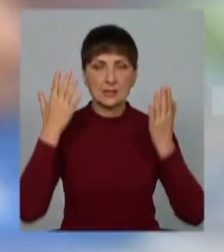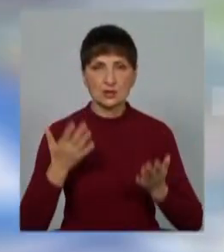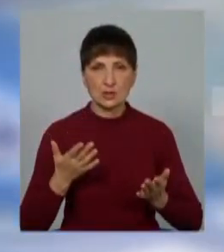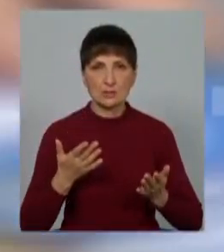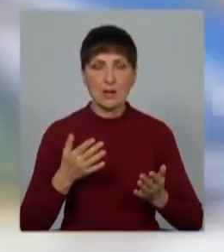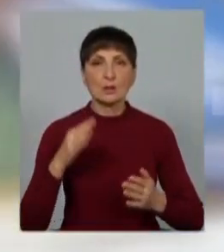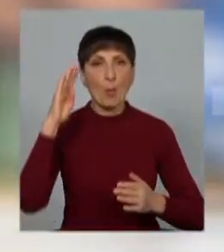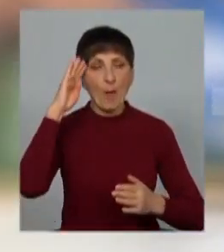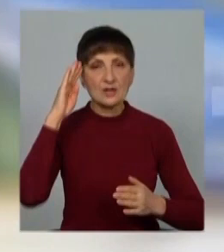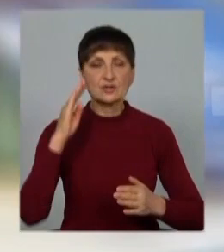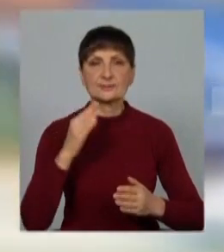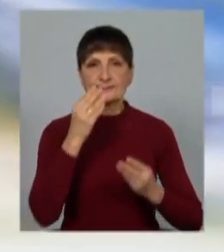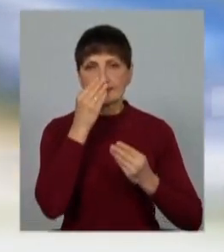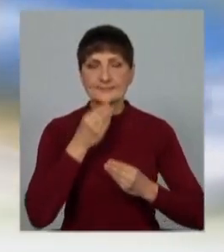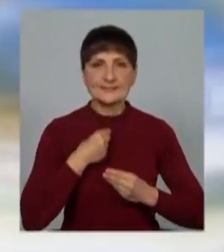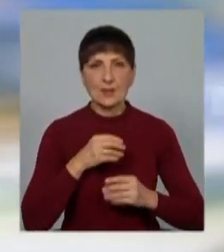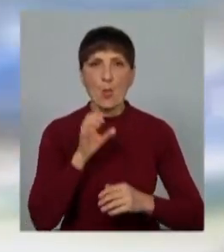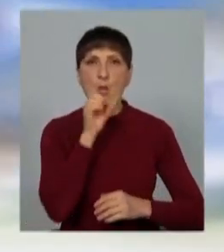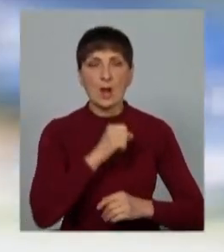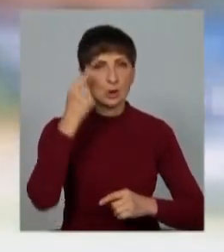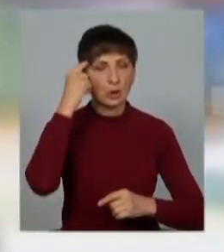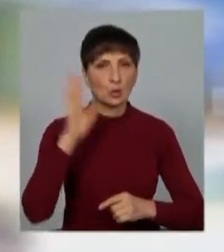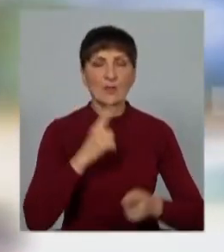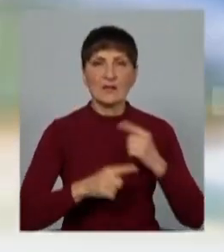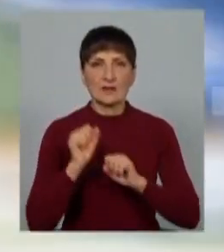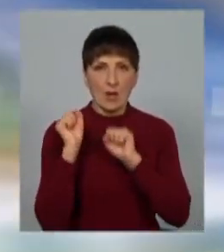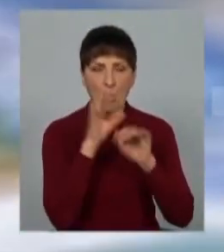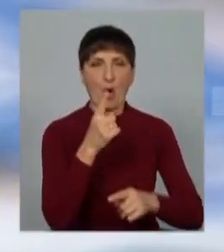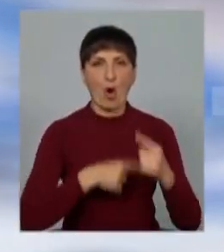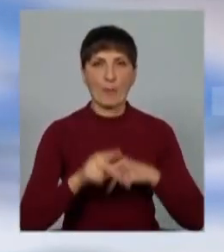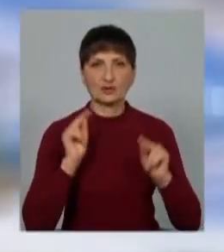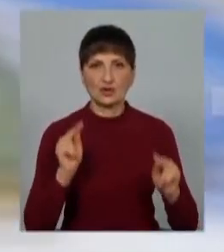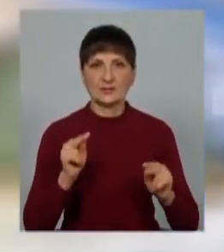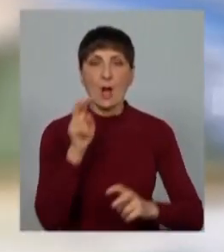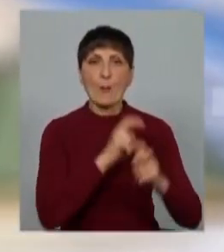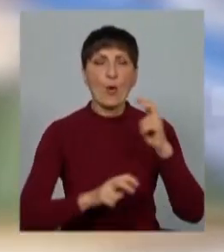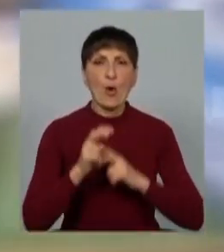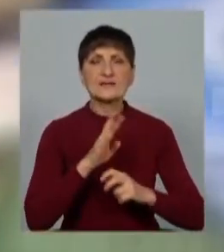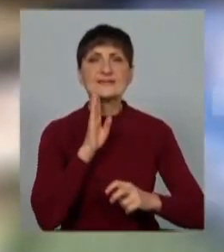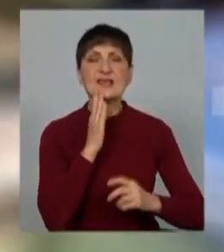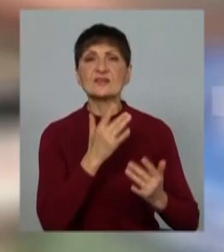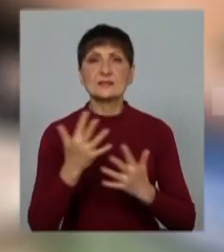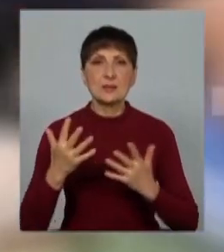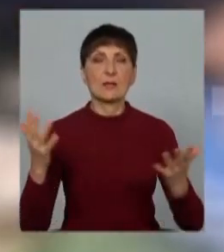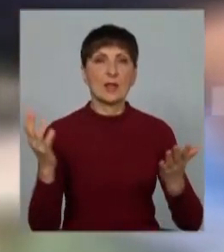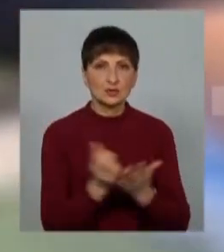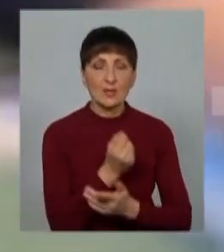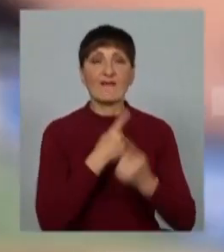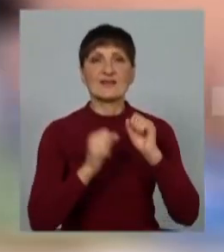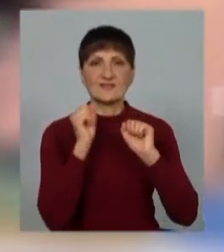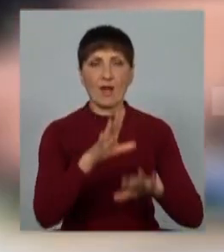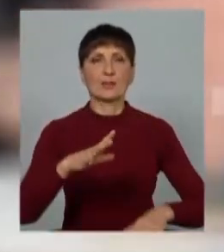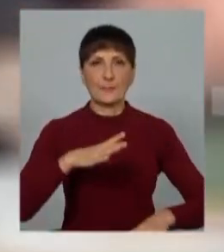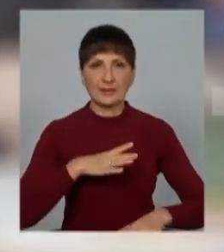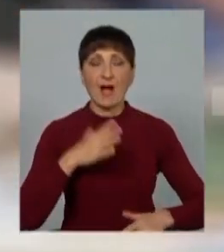однако тип парень не поддался соблазну решил вернуть все до копейки поиски заняли несколько дней в итоге возврат состоялся